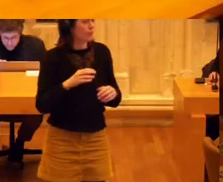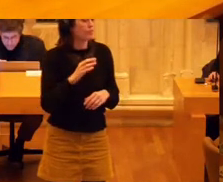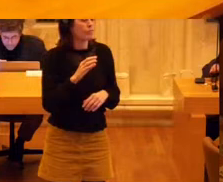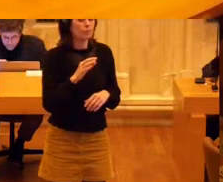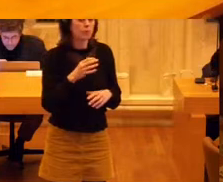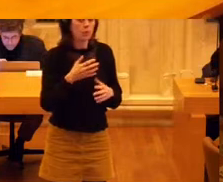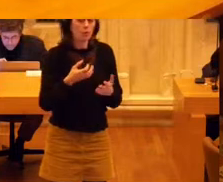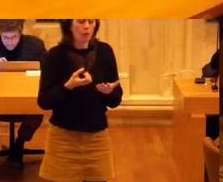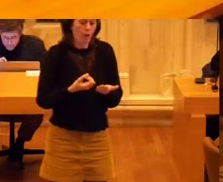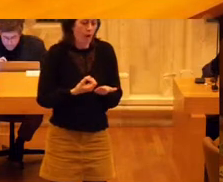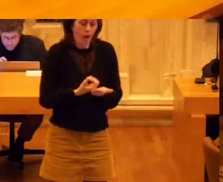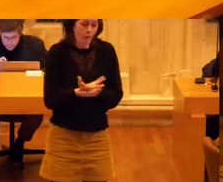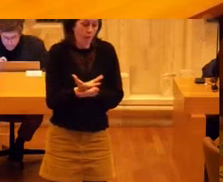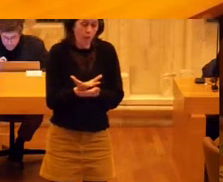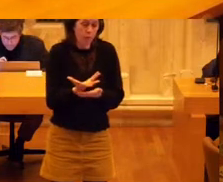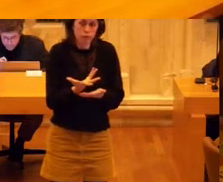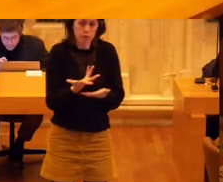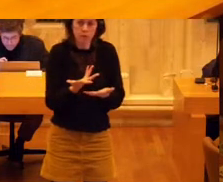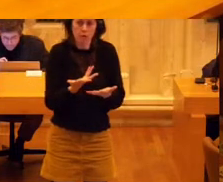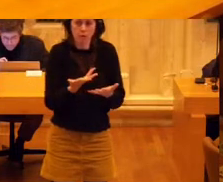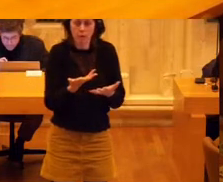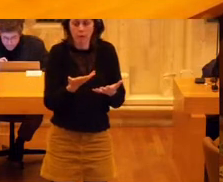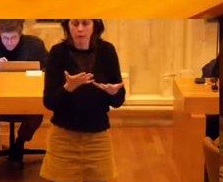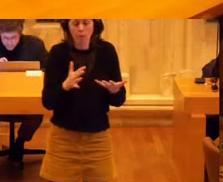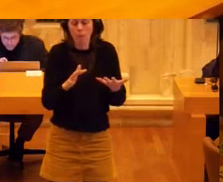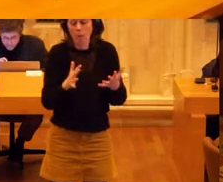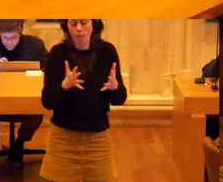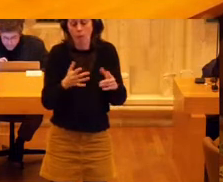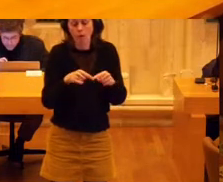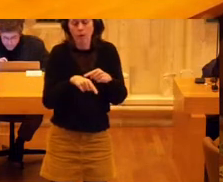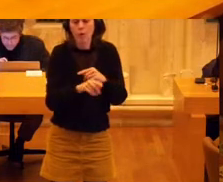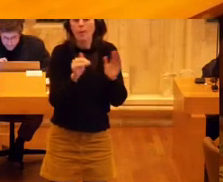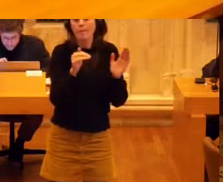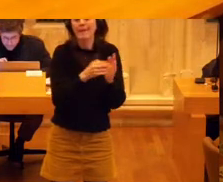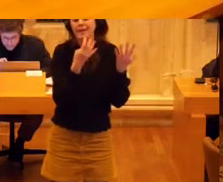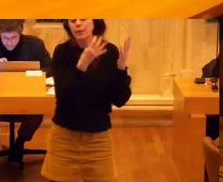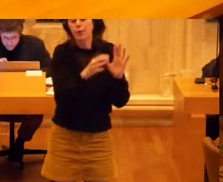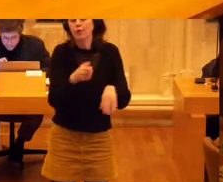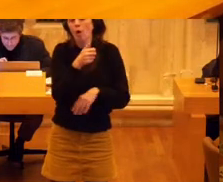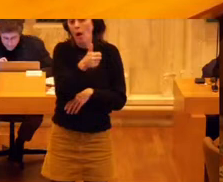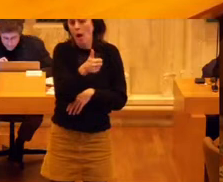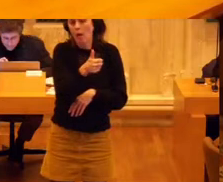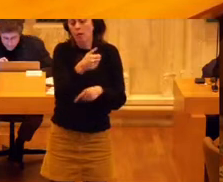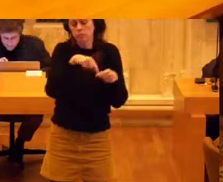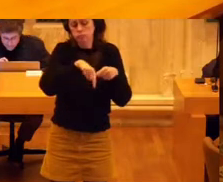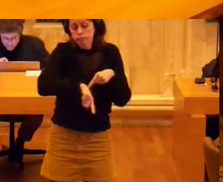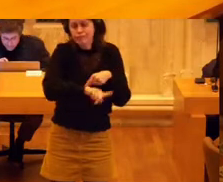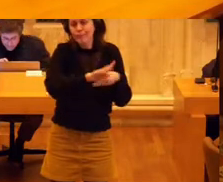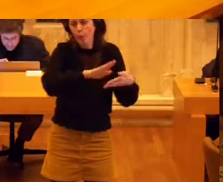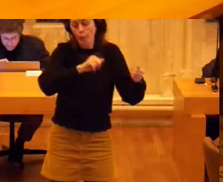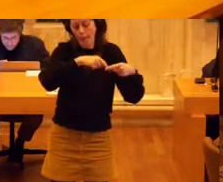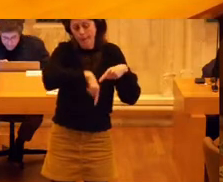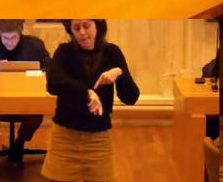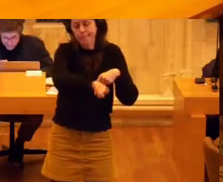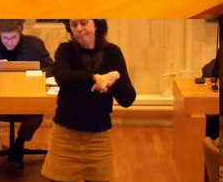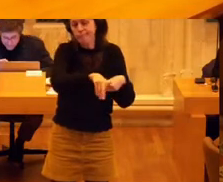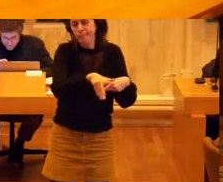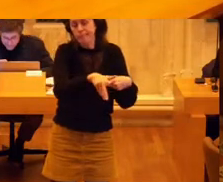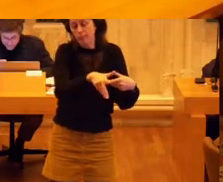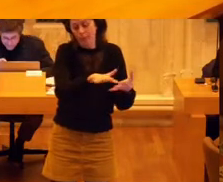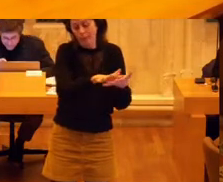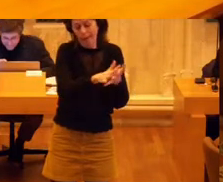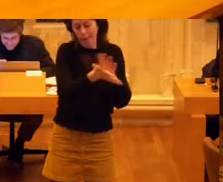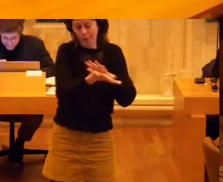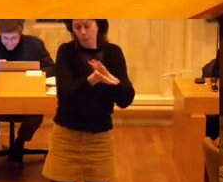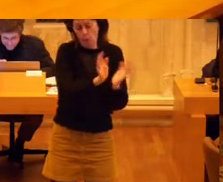canaux habituels, et en particulier par le 1901, qui nous a beaucoup aidé à accompagner l'ensemble des